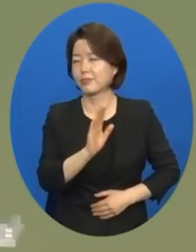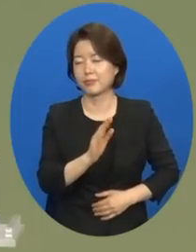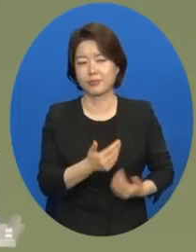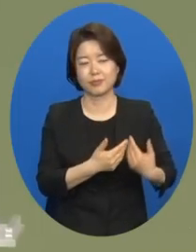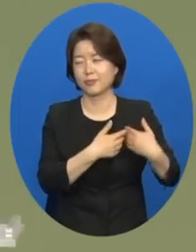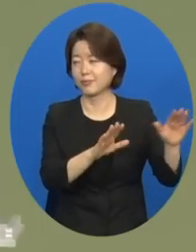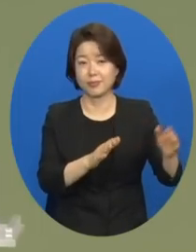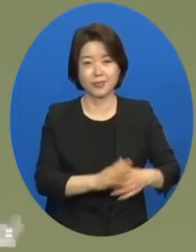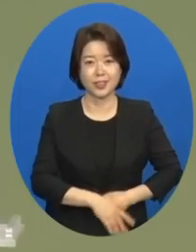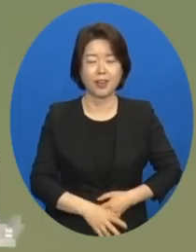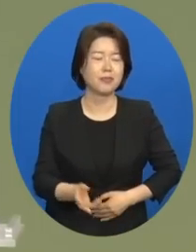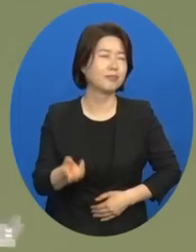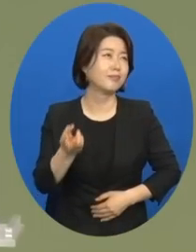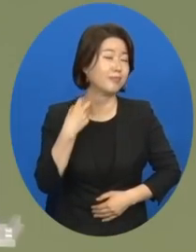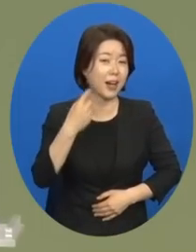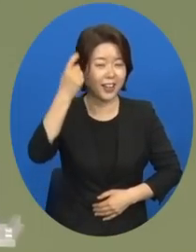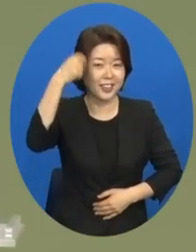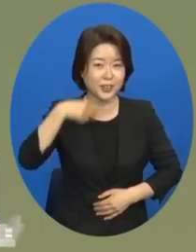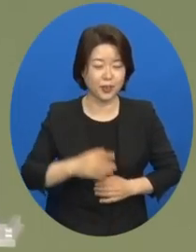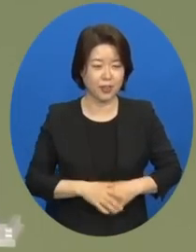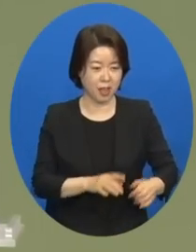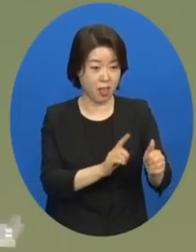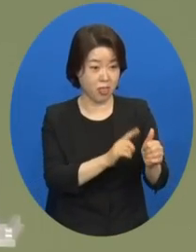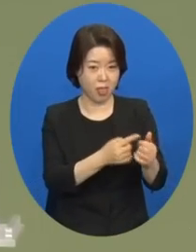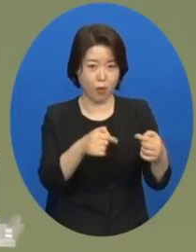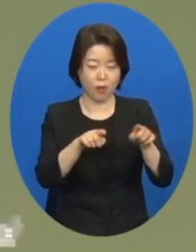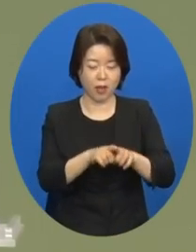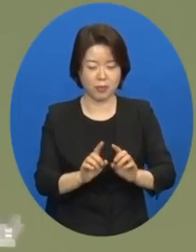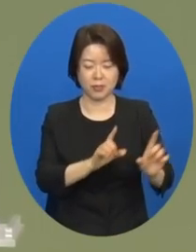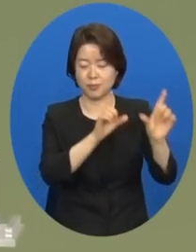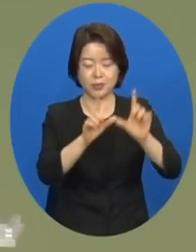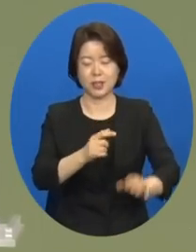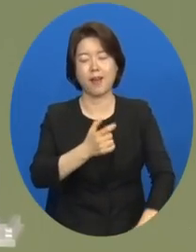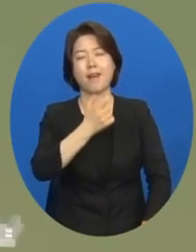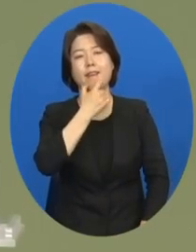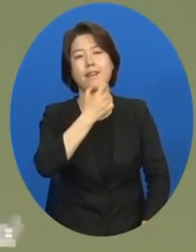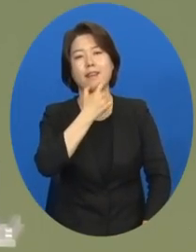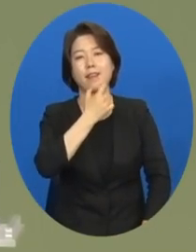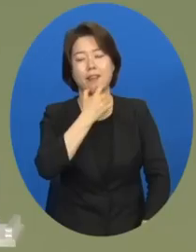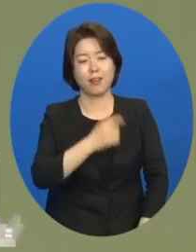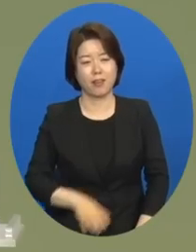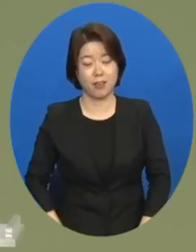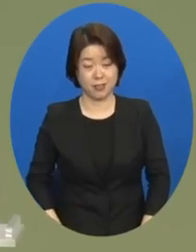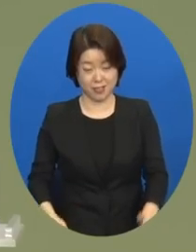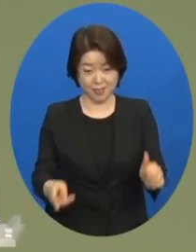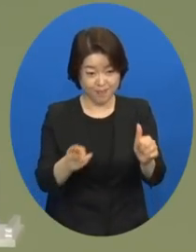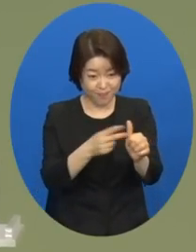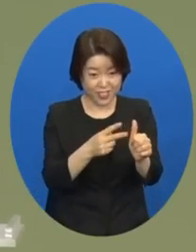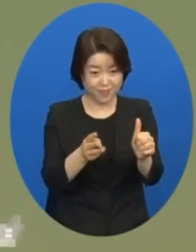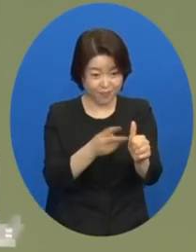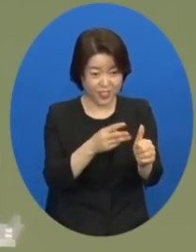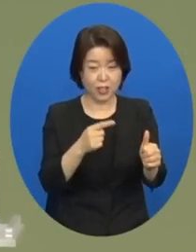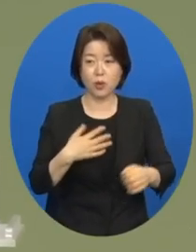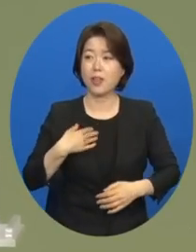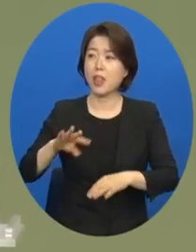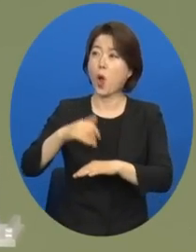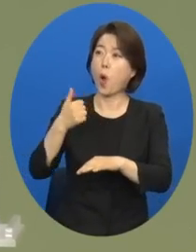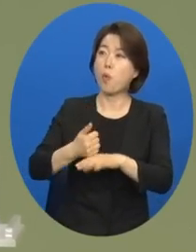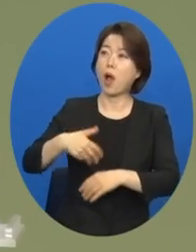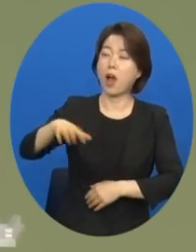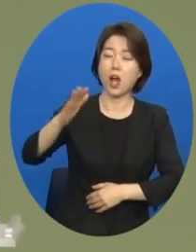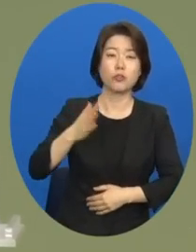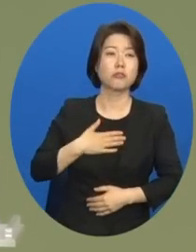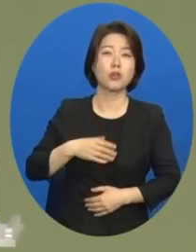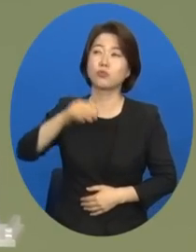배신감이 들어서 나도 당신과 같이 살기 싫어 첩이라도 내가 왕에게 가면 뭐 나도